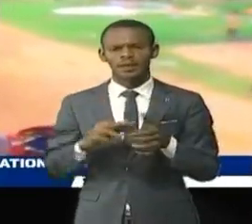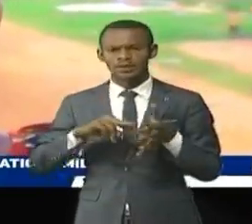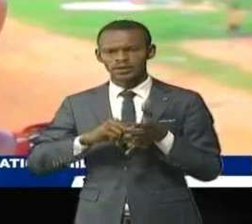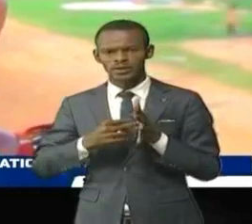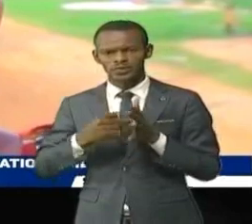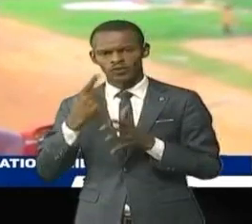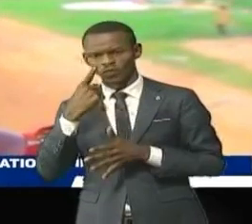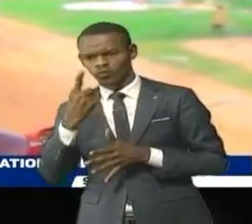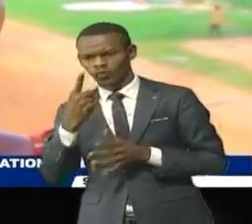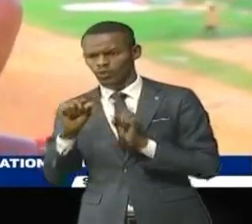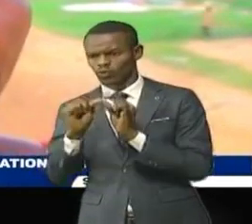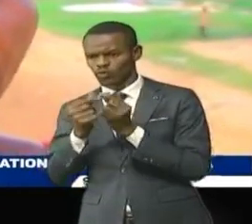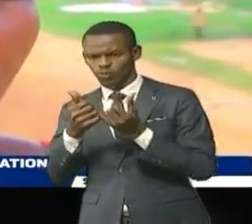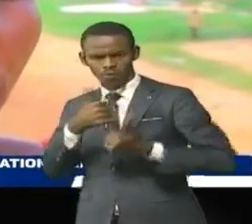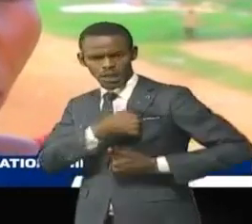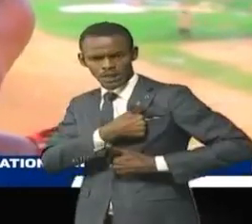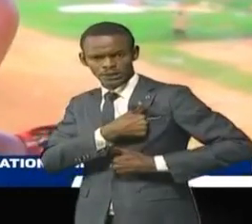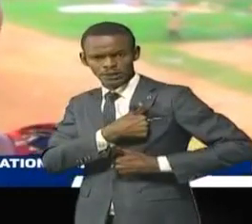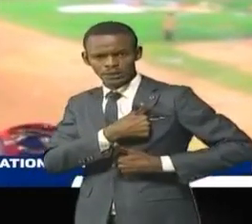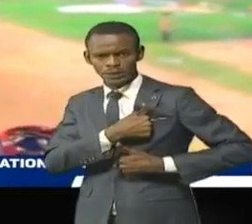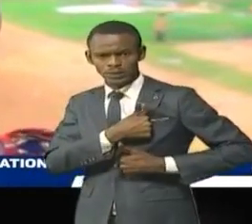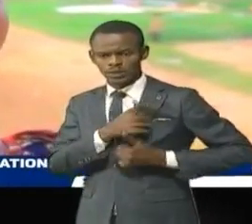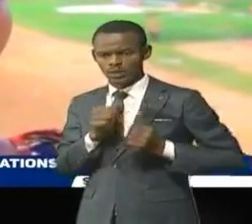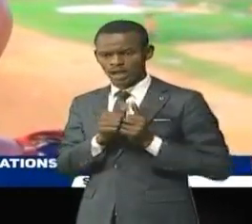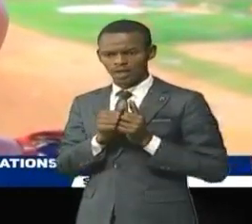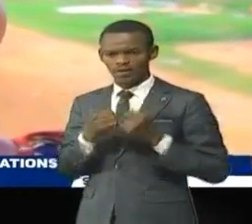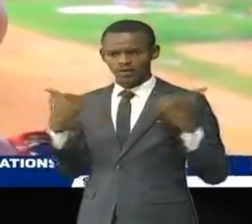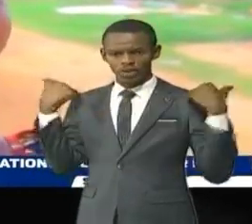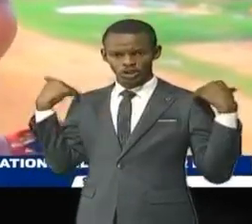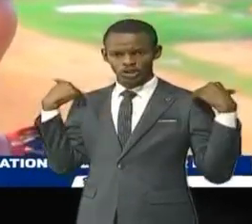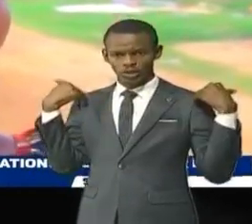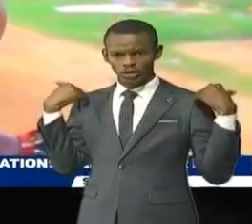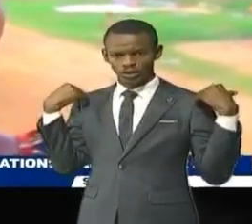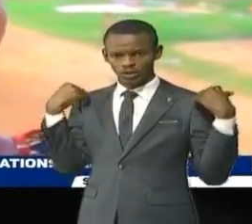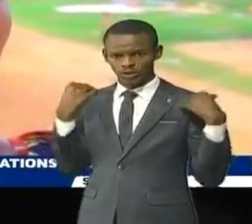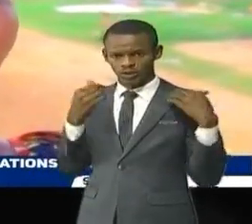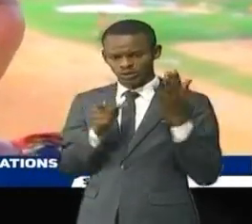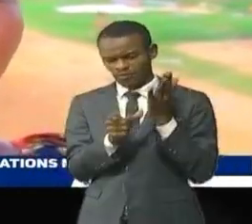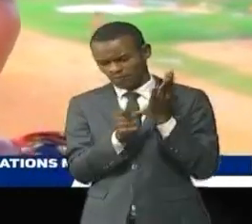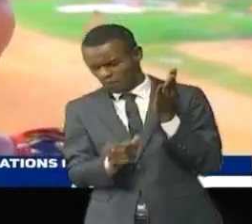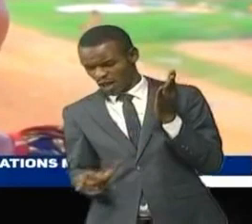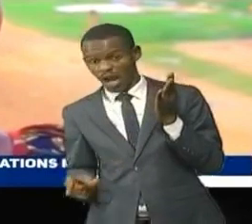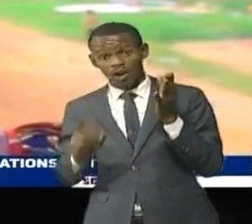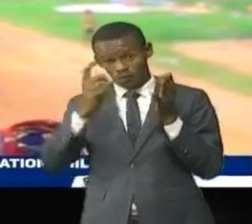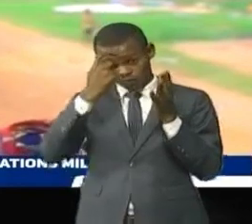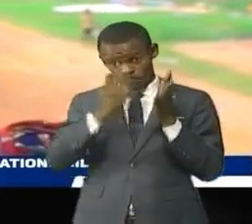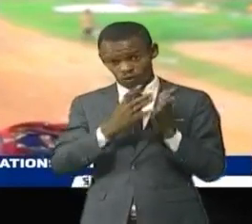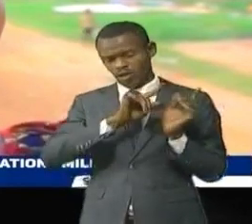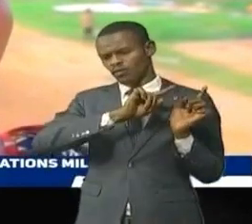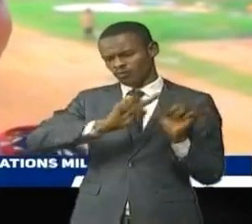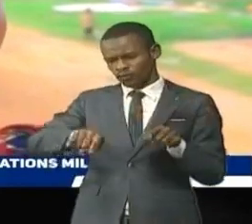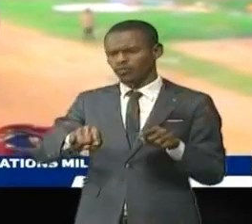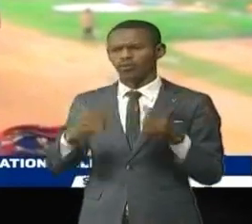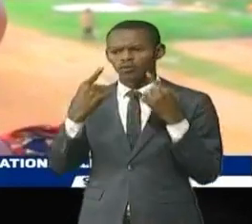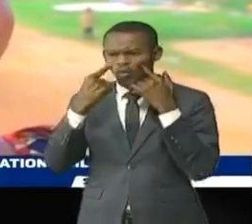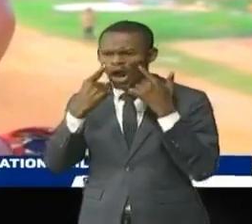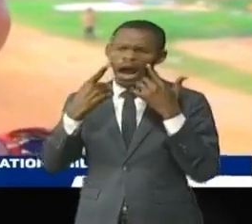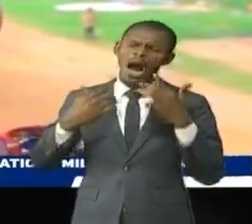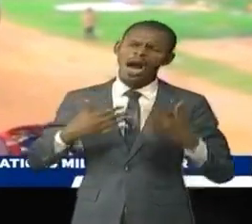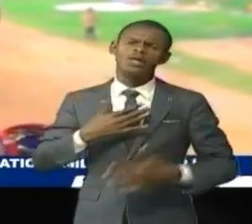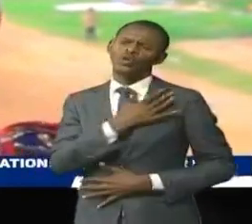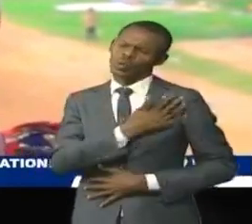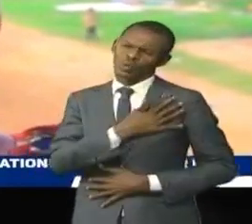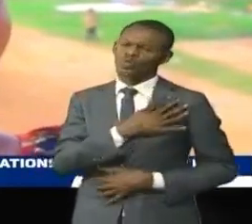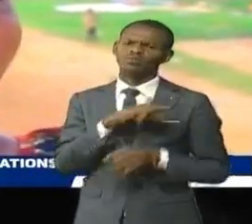de la délégation du gouverneur militaire pour s'imprégner de la situation sécuritaire de Wallis-et-Vankoutou nous console. Nous saluons